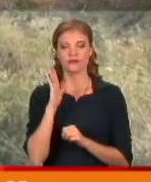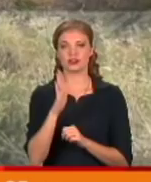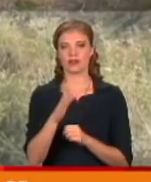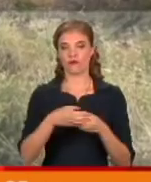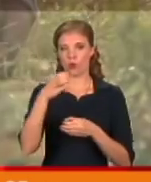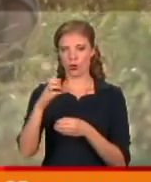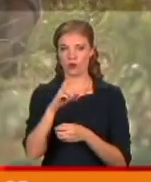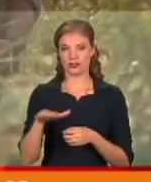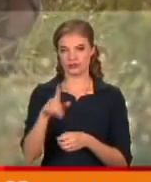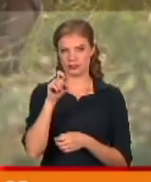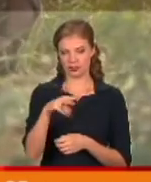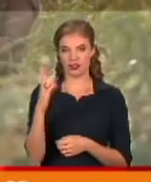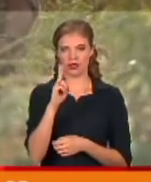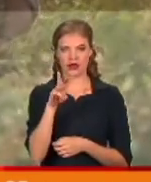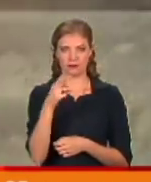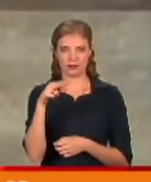залі КМДА.